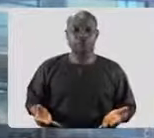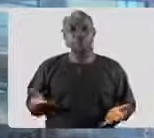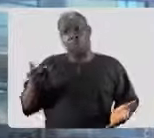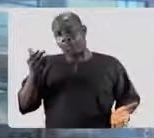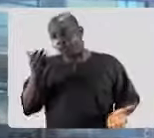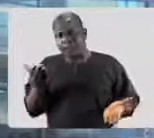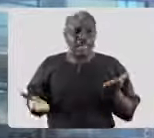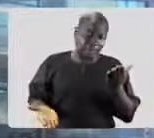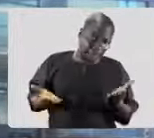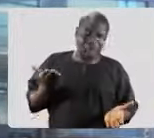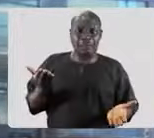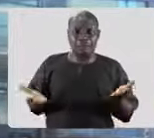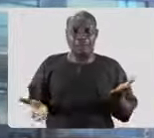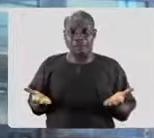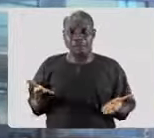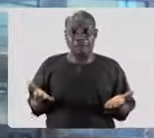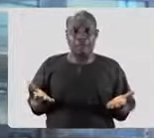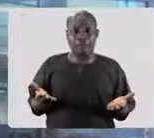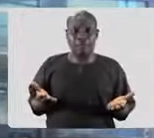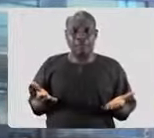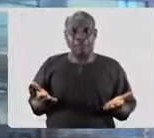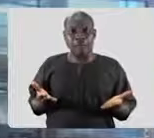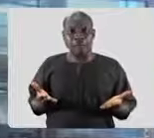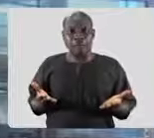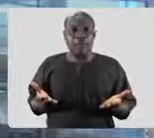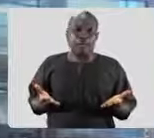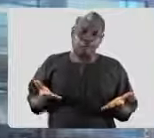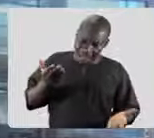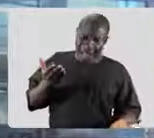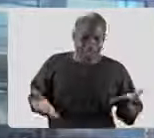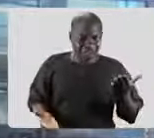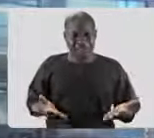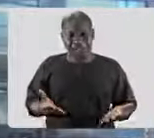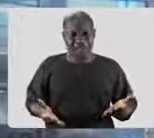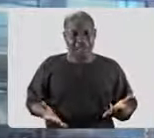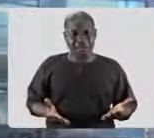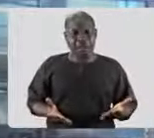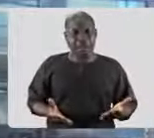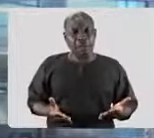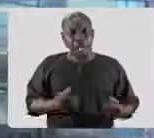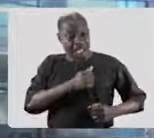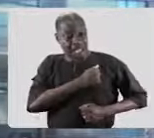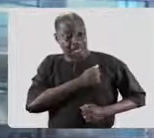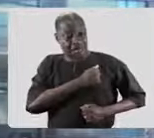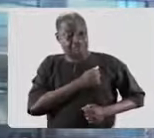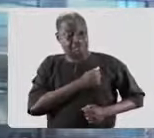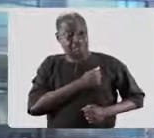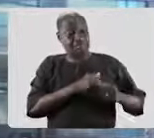ne e bia perchance wani a ekodi sa ahurukase mi bi etie mi ena nope